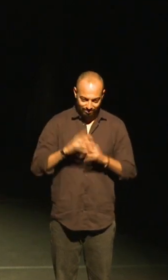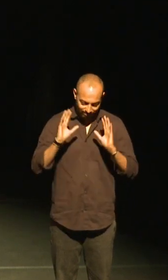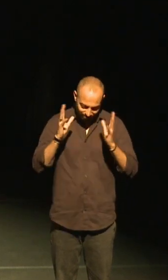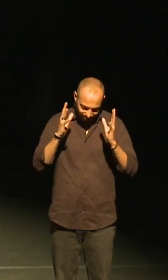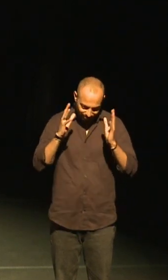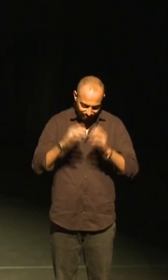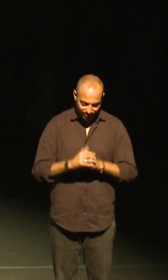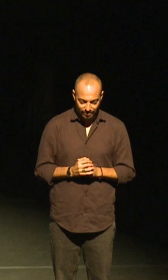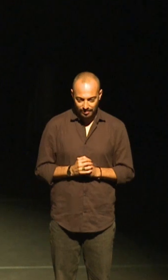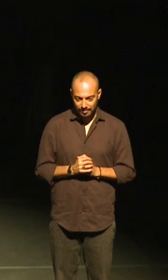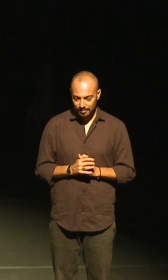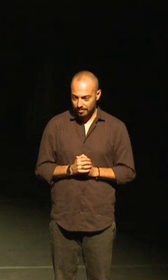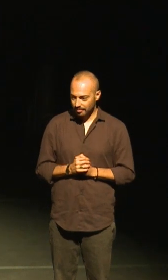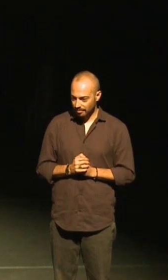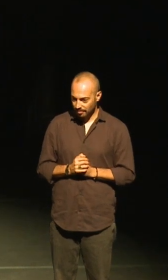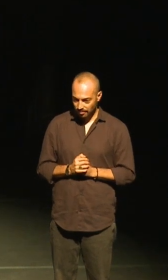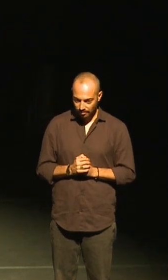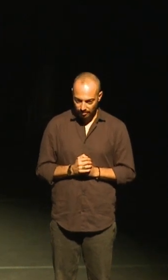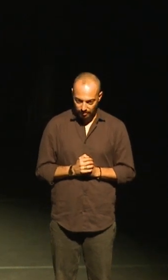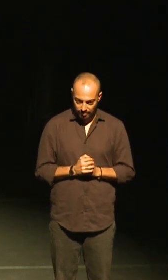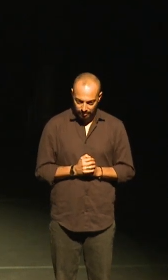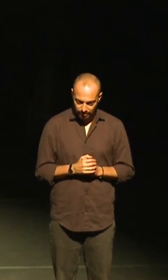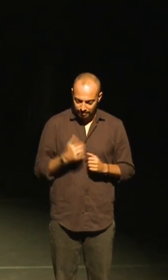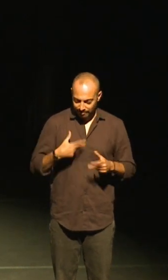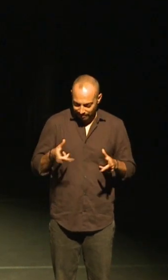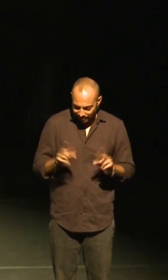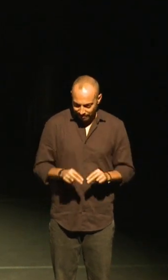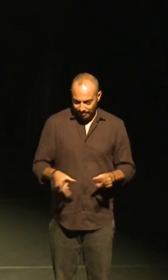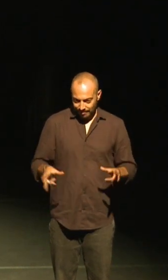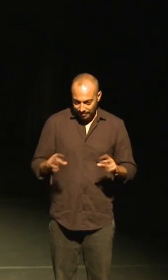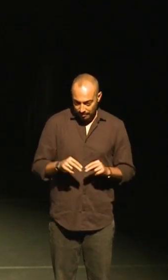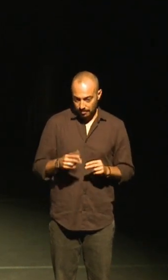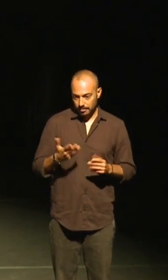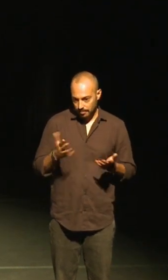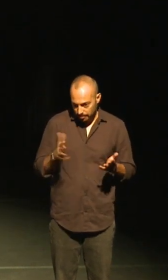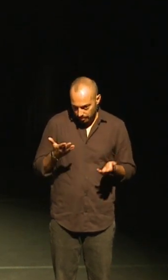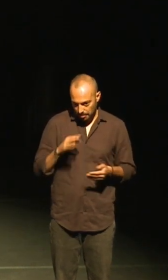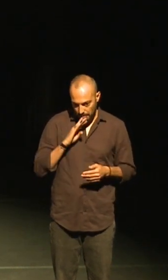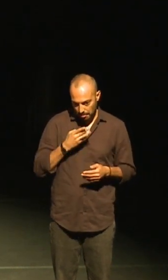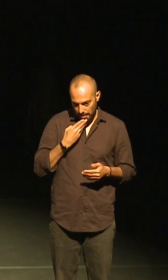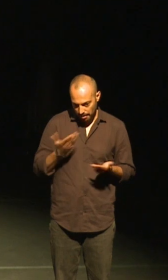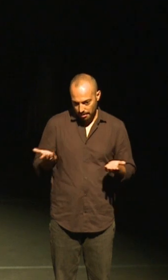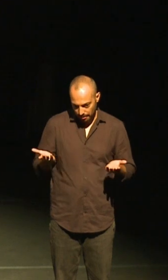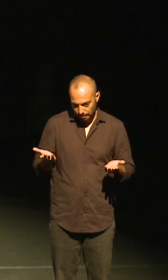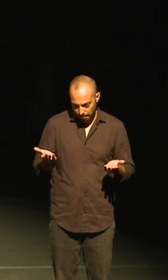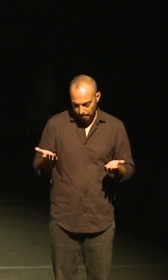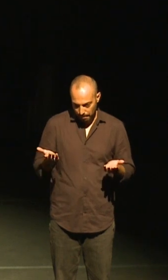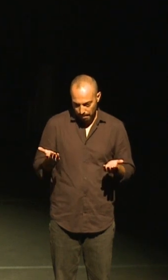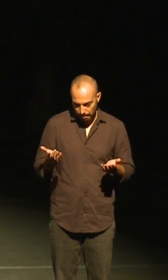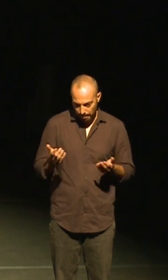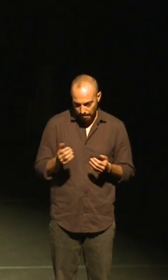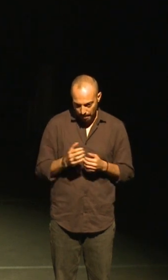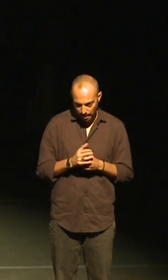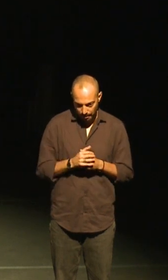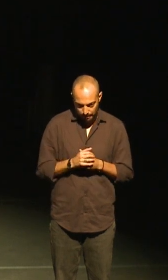e io dico sempre Meno male che a Gesù esiste se fosse esistita quando io credevo Chissà come